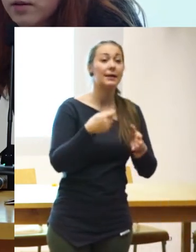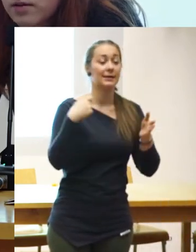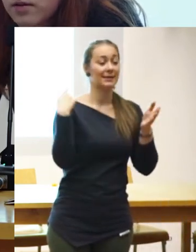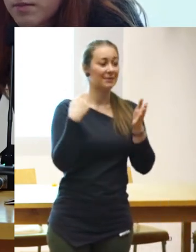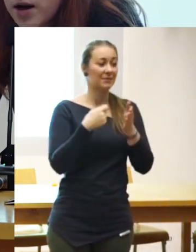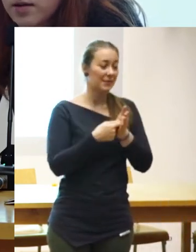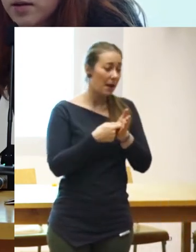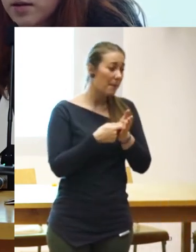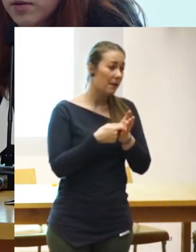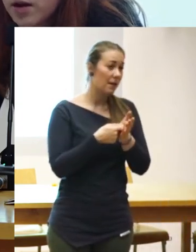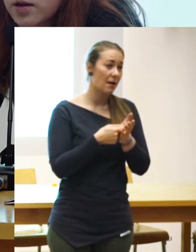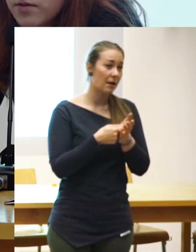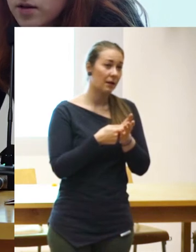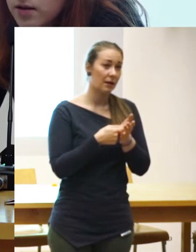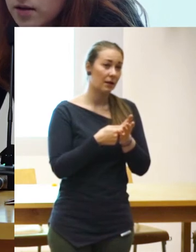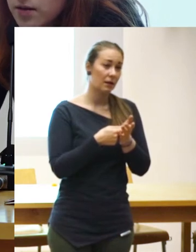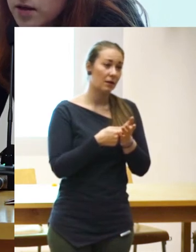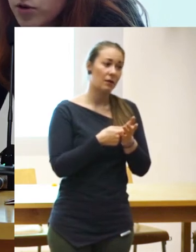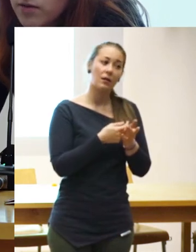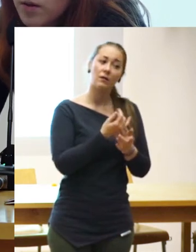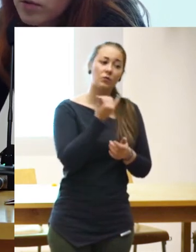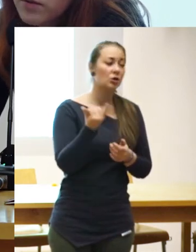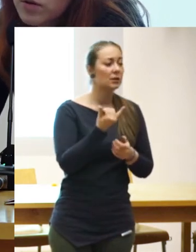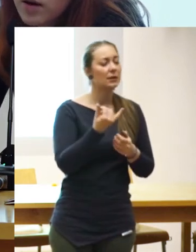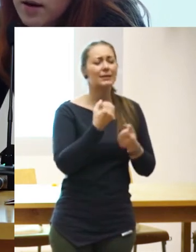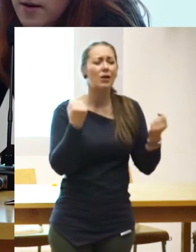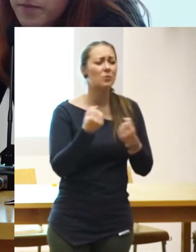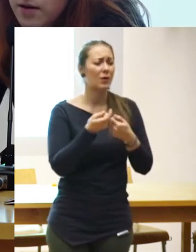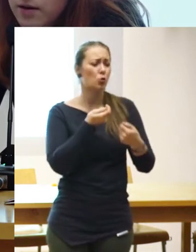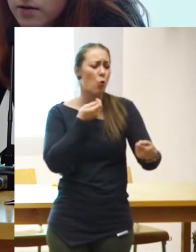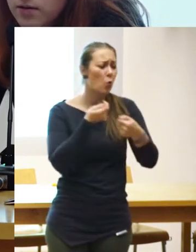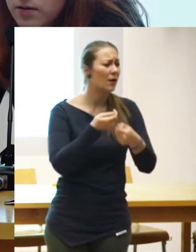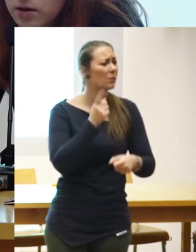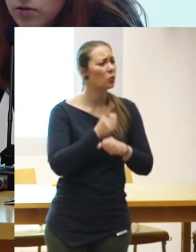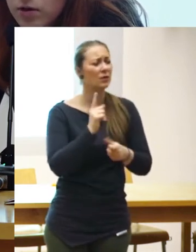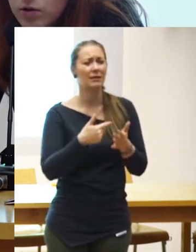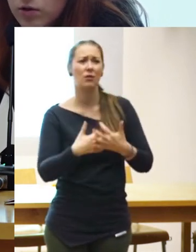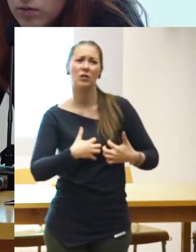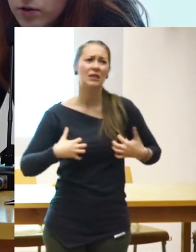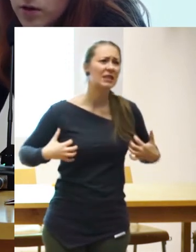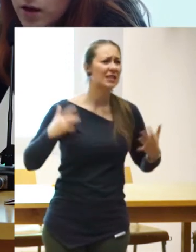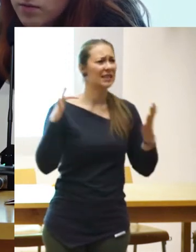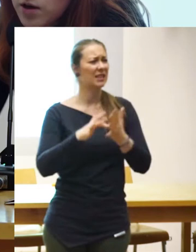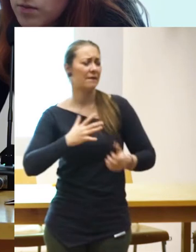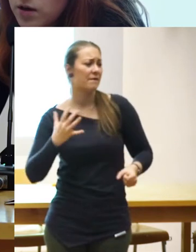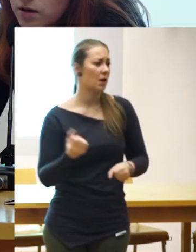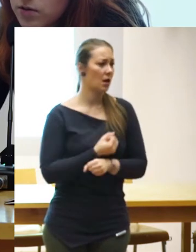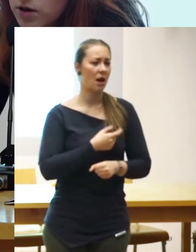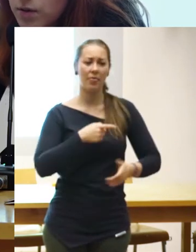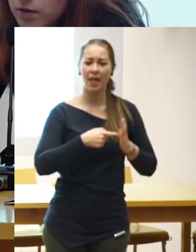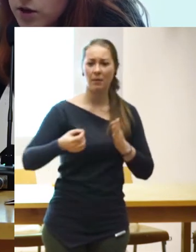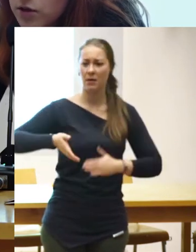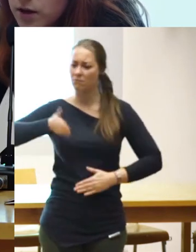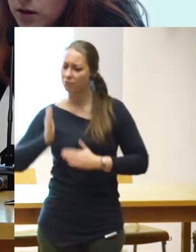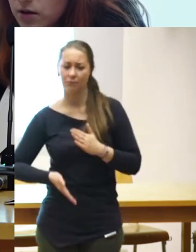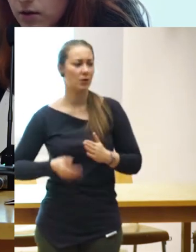aby ta práce s těmi finalisty v rámci té scény nespočívala pouze v tomhle. Není to jenom o tom prostě dát jim termín a do té